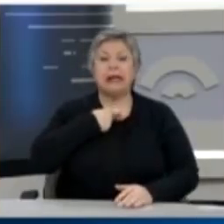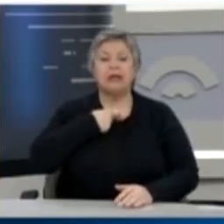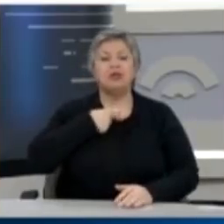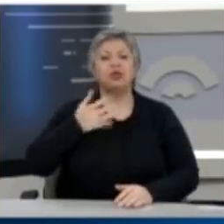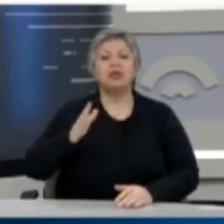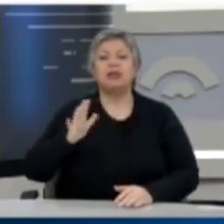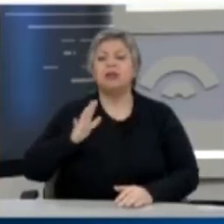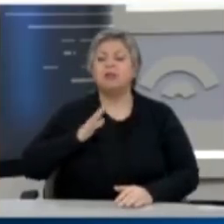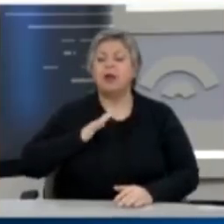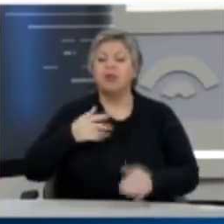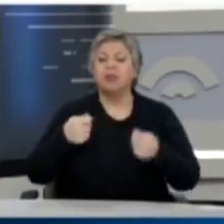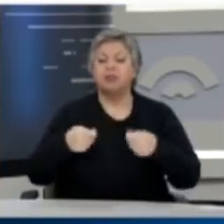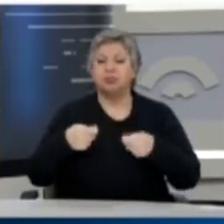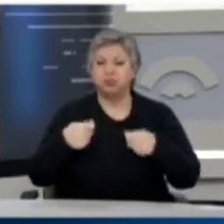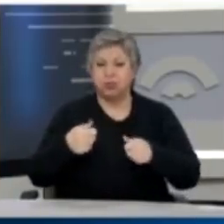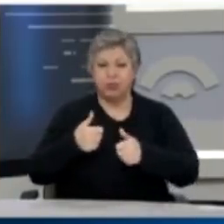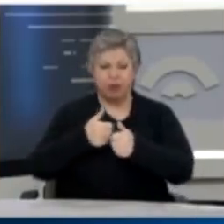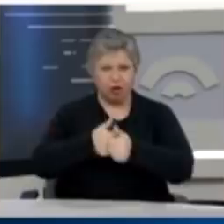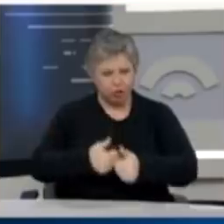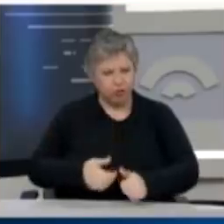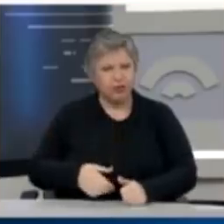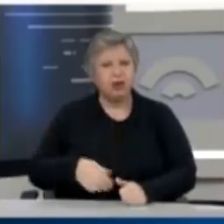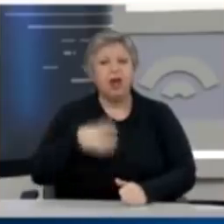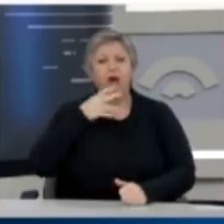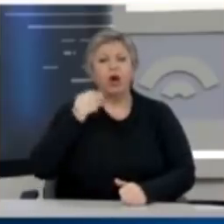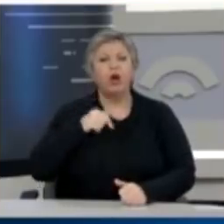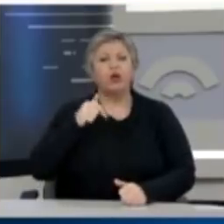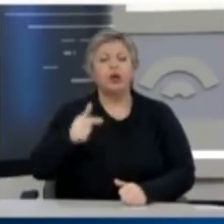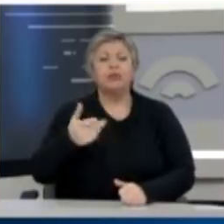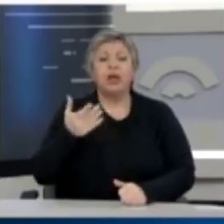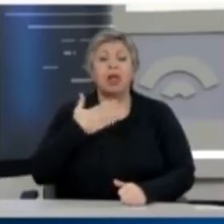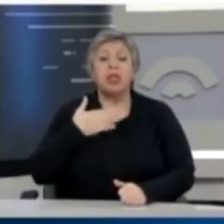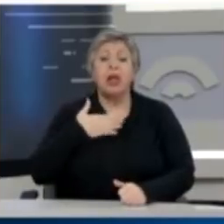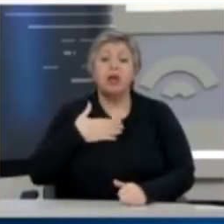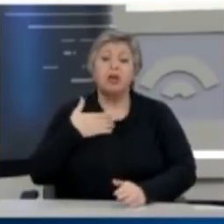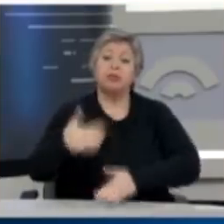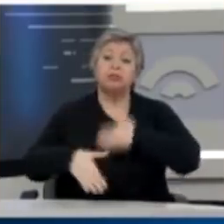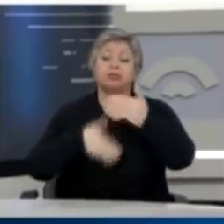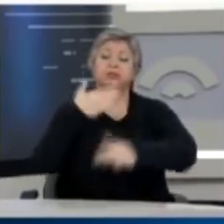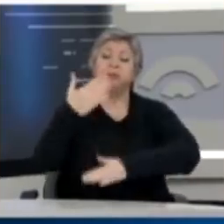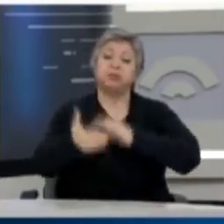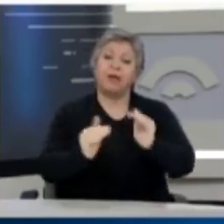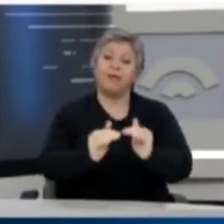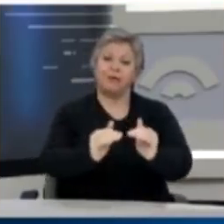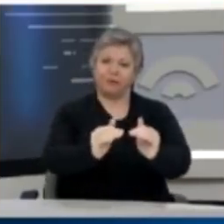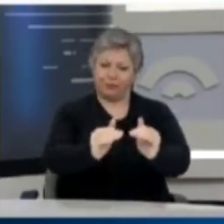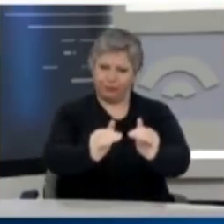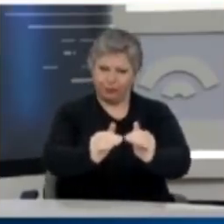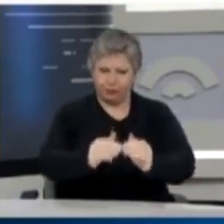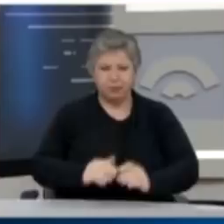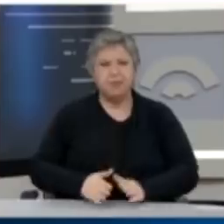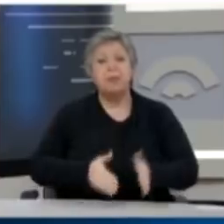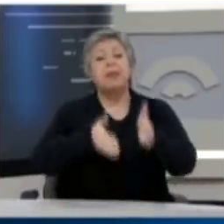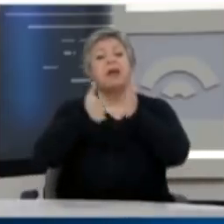πολιτικού συστήματος, προκειμένου αυτό να εξασφαλίσει απρόσκοπτα την κυριαρχία του, και από την άλλη...